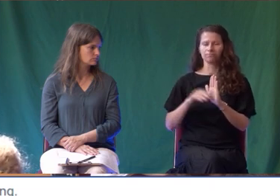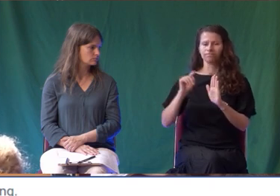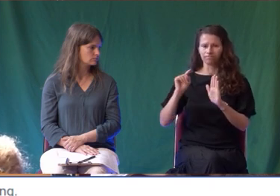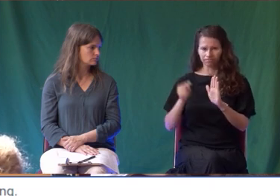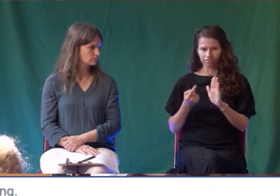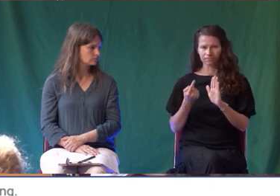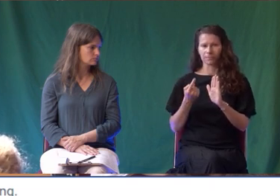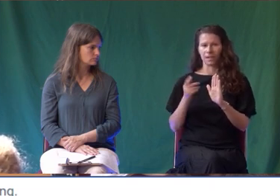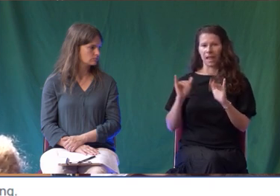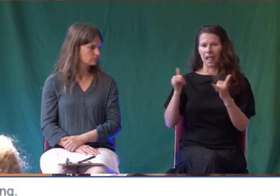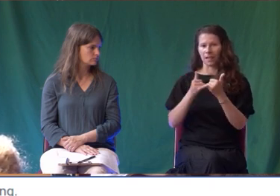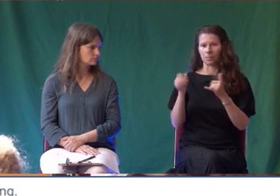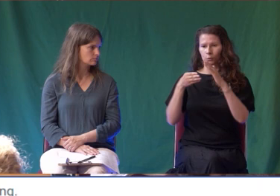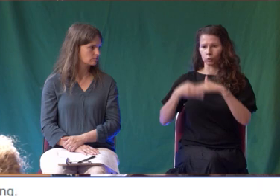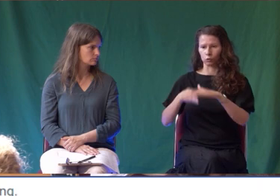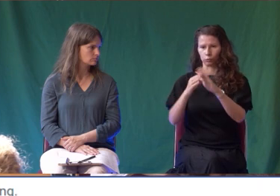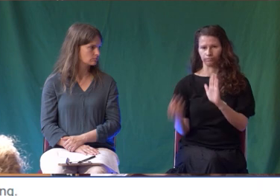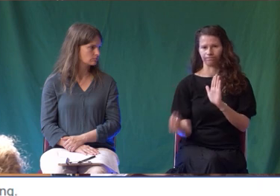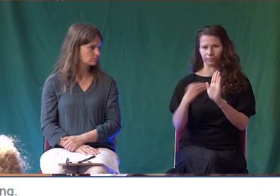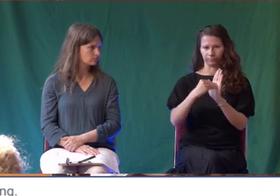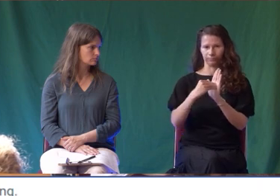unterstützte Elternschaft vorkommt